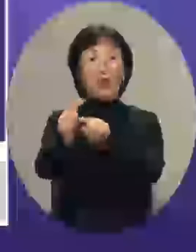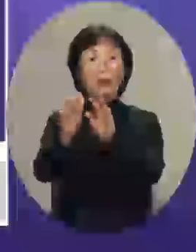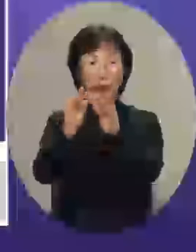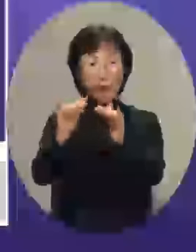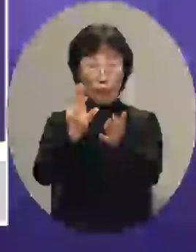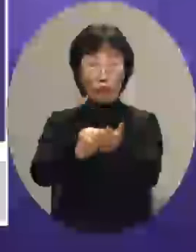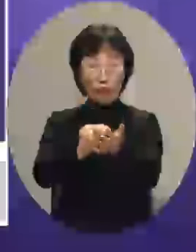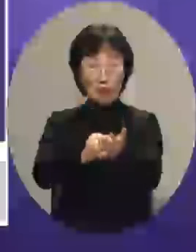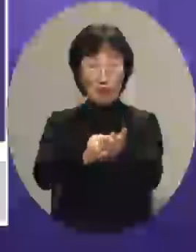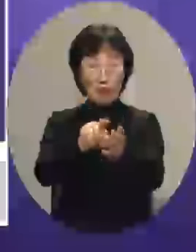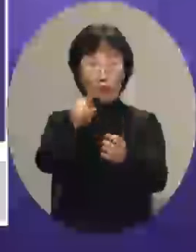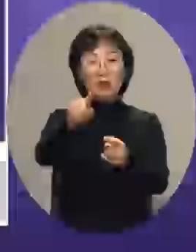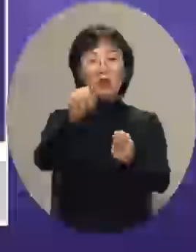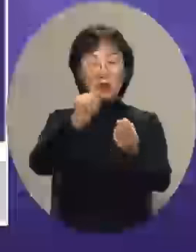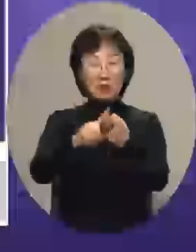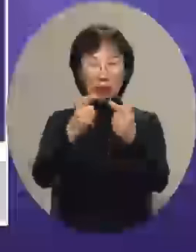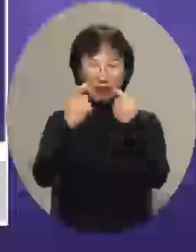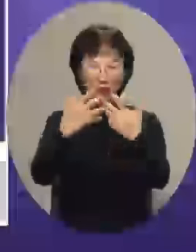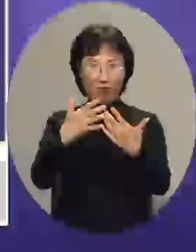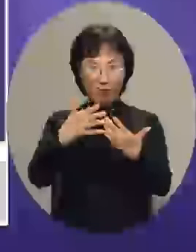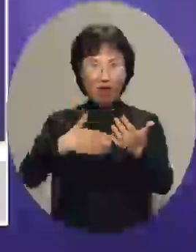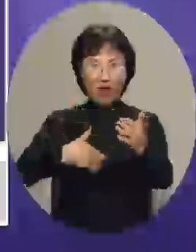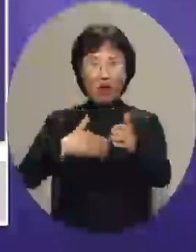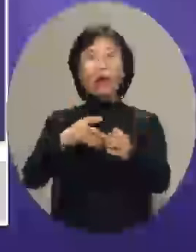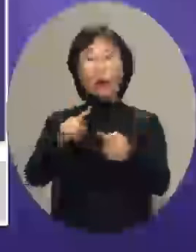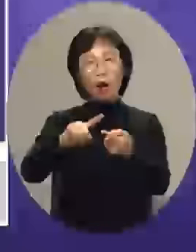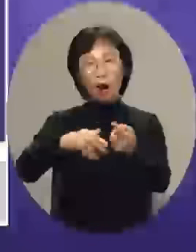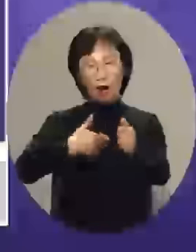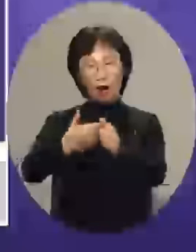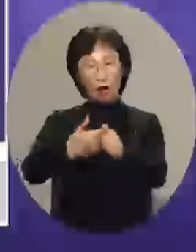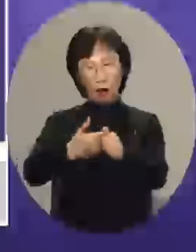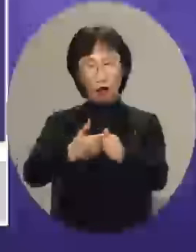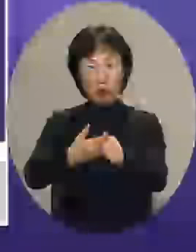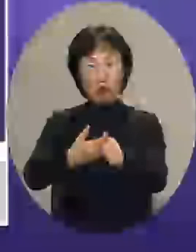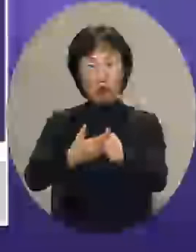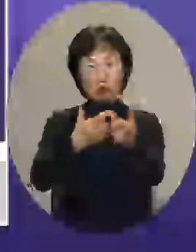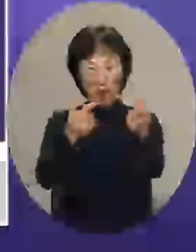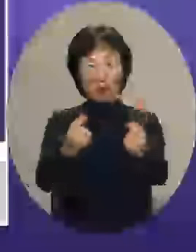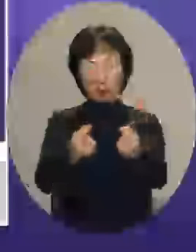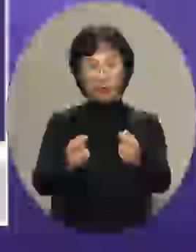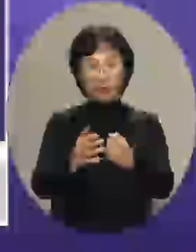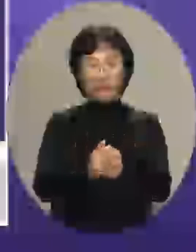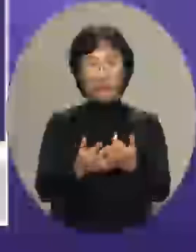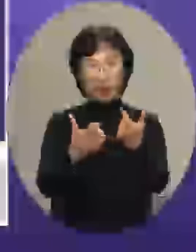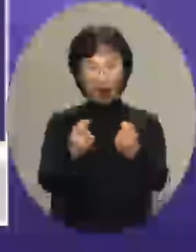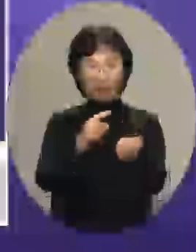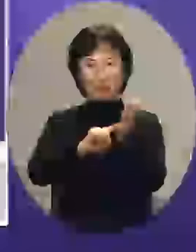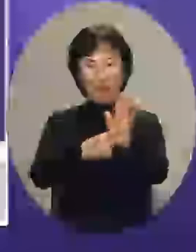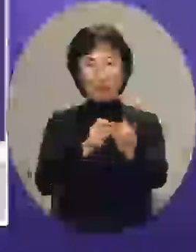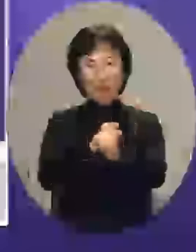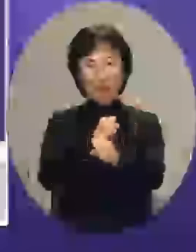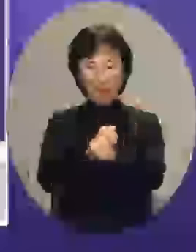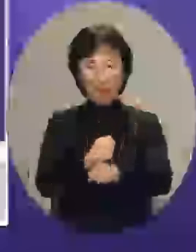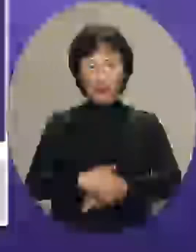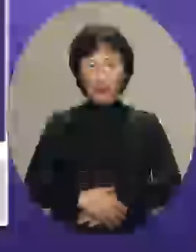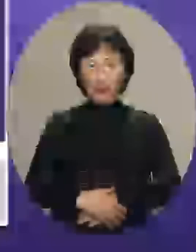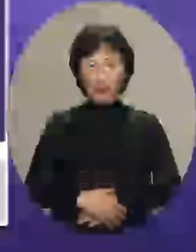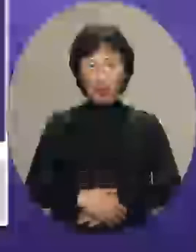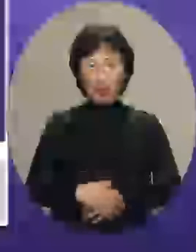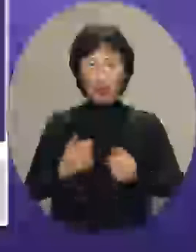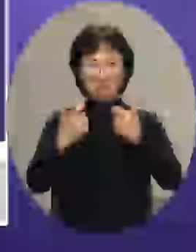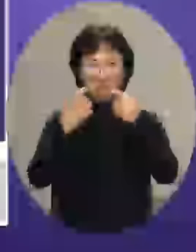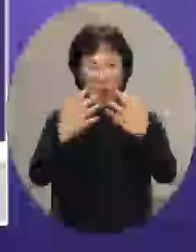아니 그러니까 그것에 대해서도 분명히 밝혀야 돼요. 알겠습니다. 같이 밝혀야죠. 아니, 그러니까, 같이 밝혀야죠. 부분이 다 명확하게